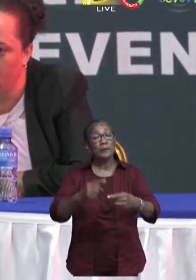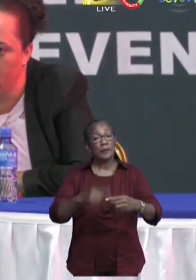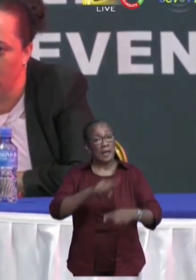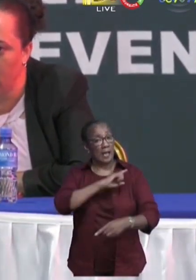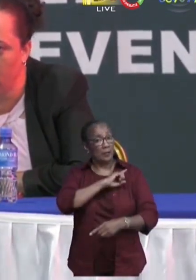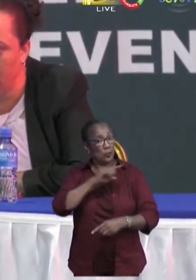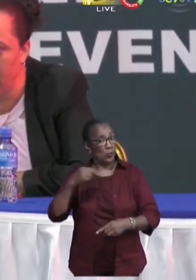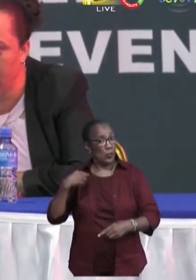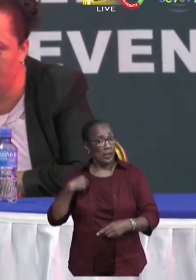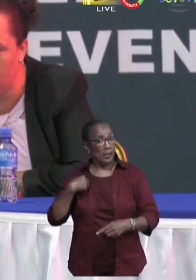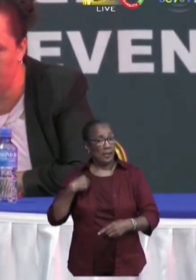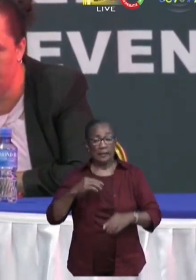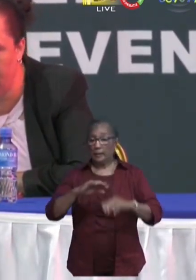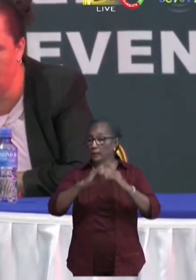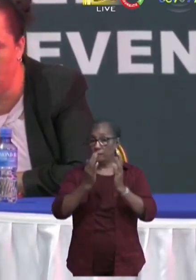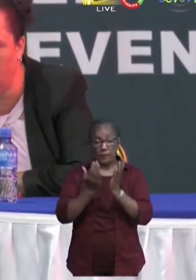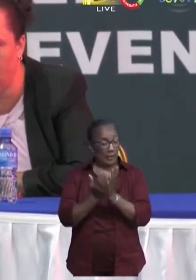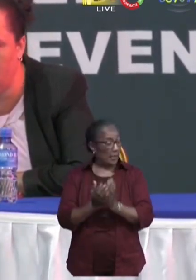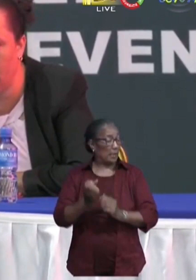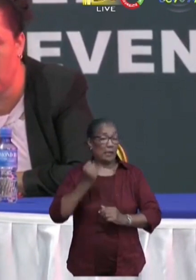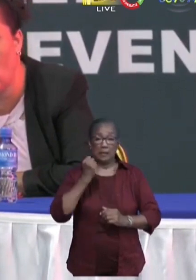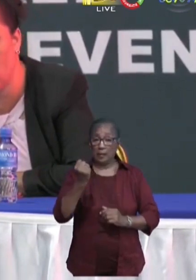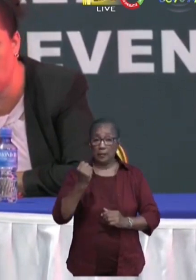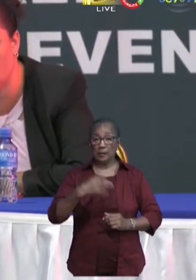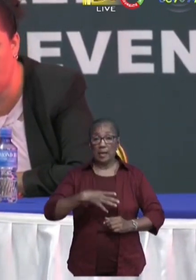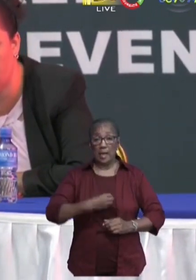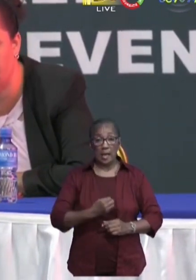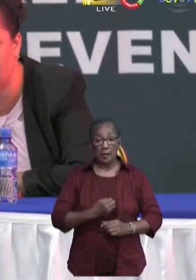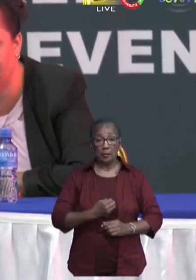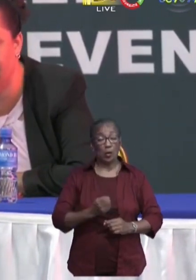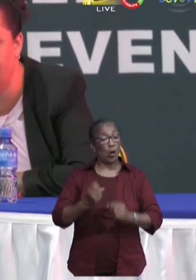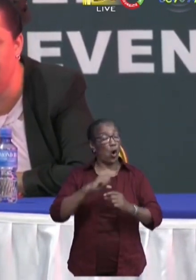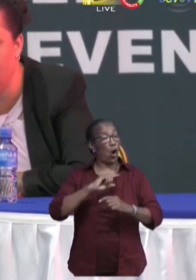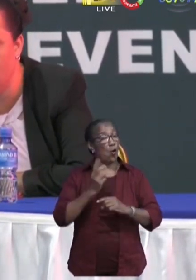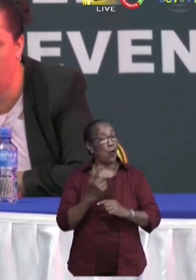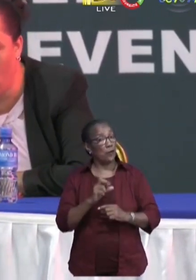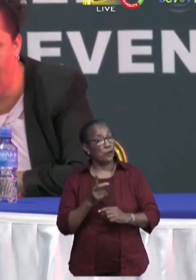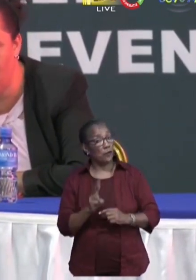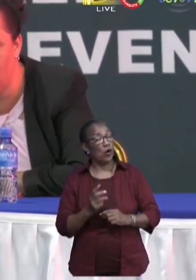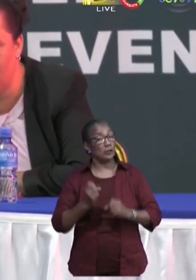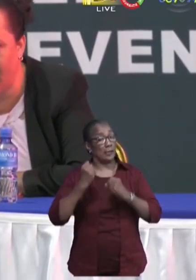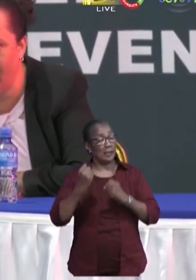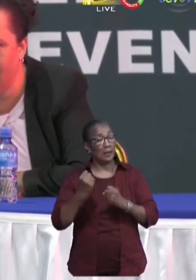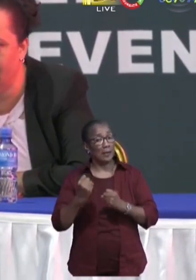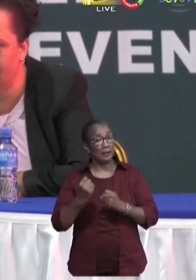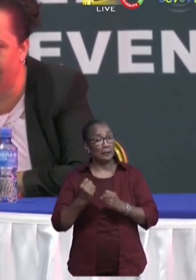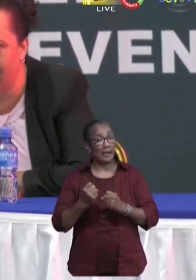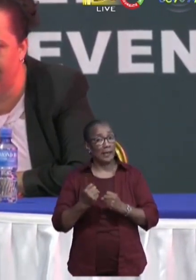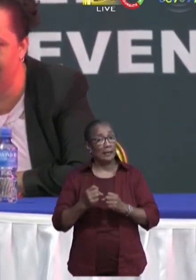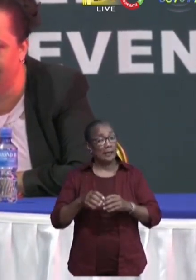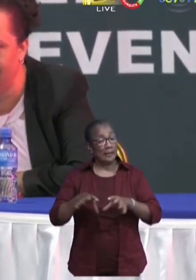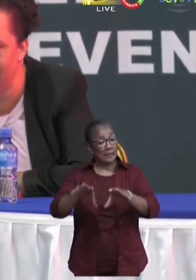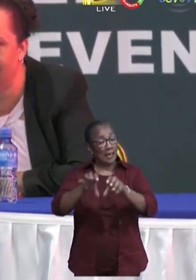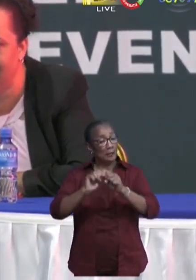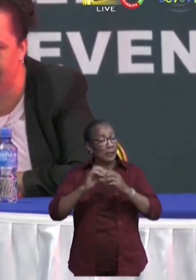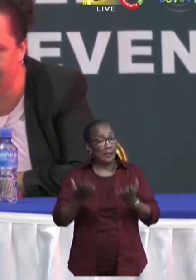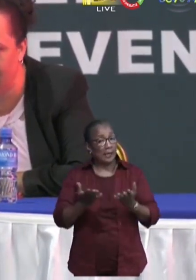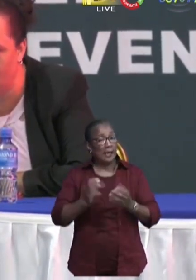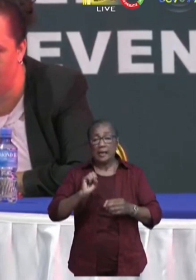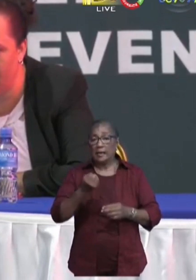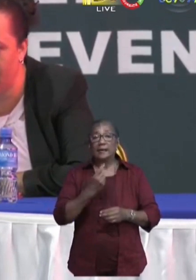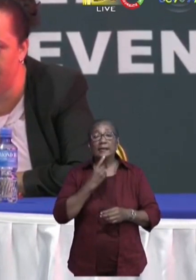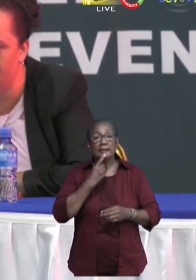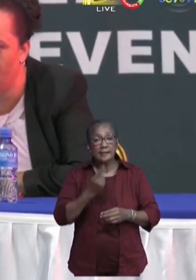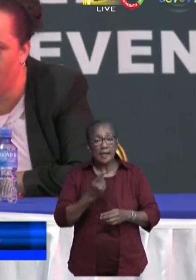wij daarvoor niet de volledige capaciteit op een gegeven moment hebben of onze capaciteit al vol hebben bereikt, dan kan je niet zeggen dat je dan